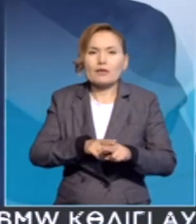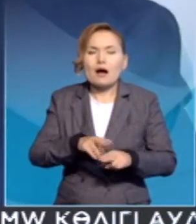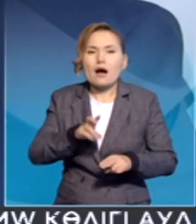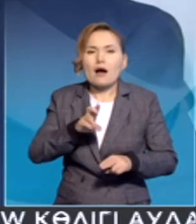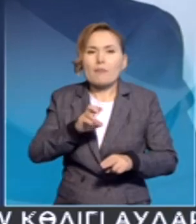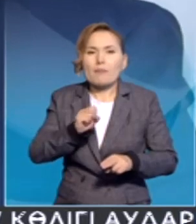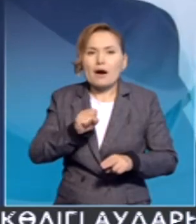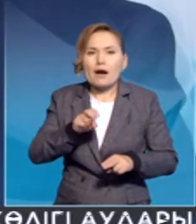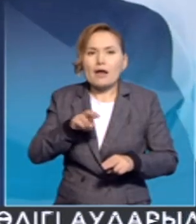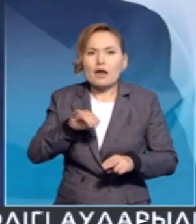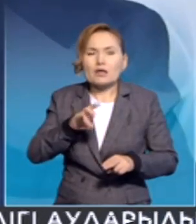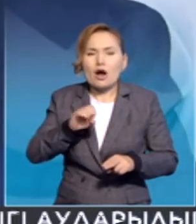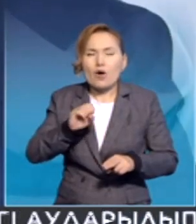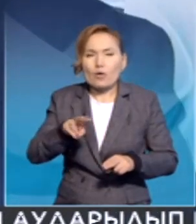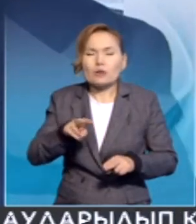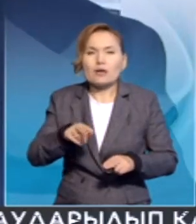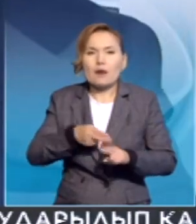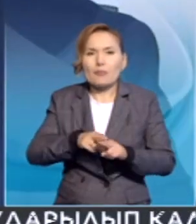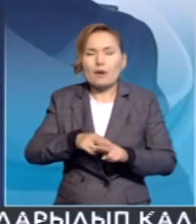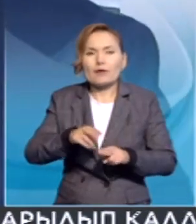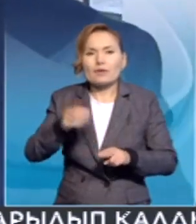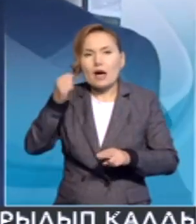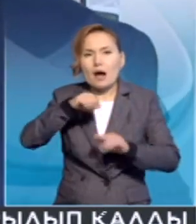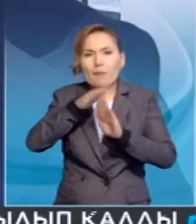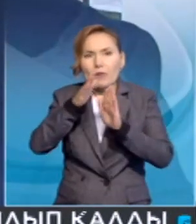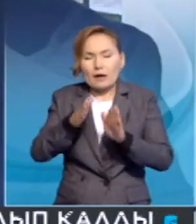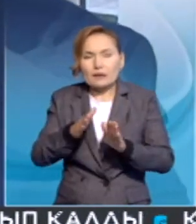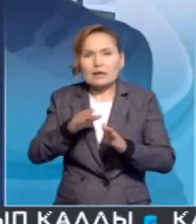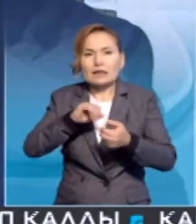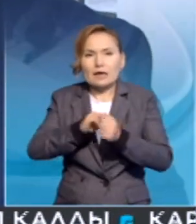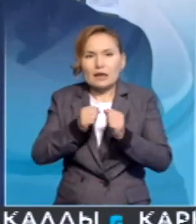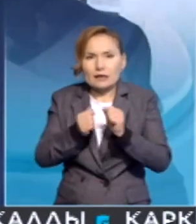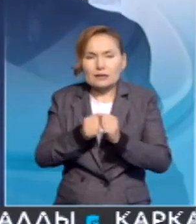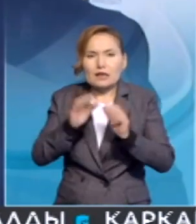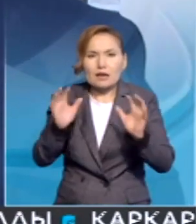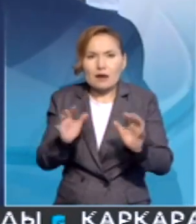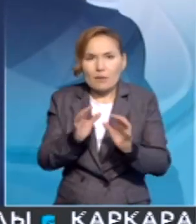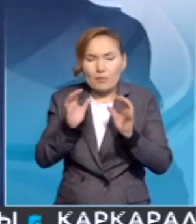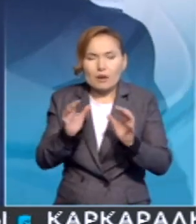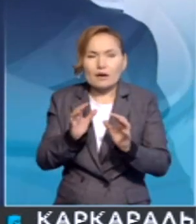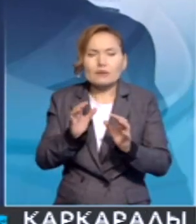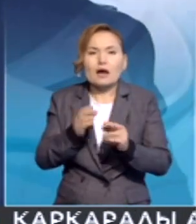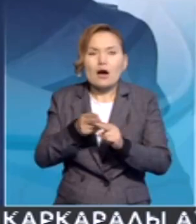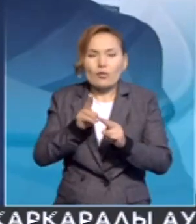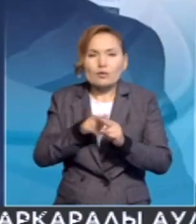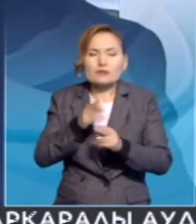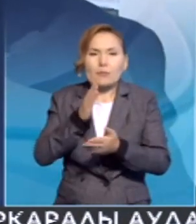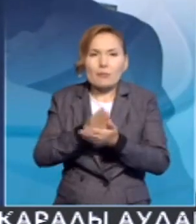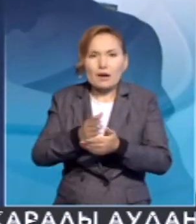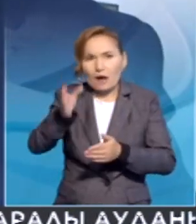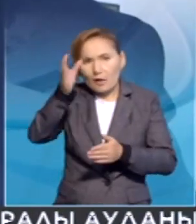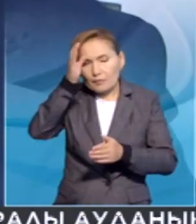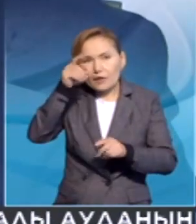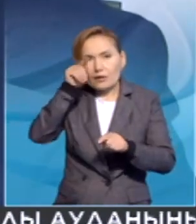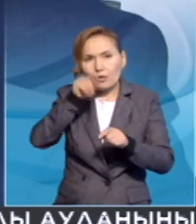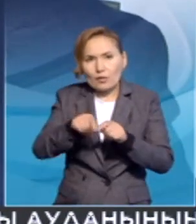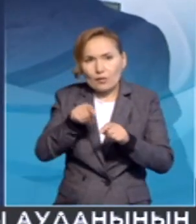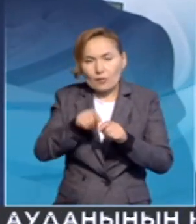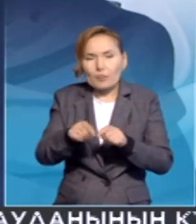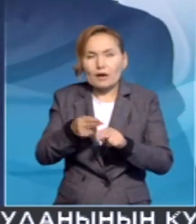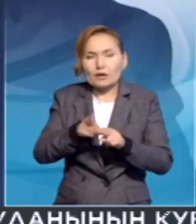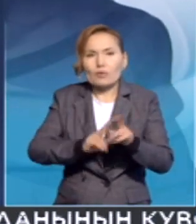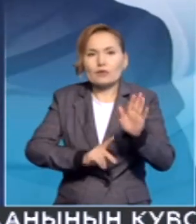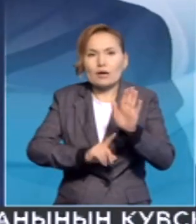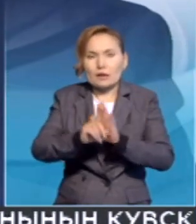Баянауыл, басқа да жерлерде осындай балбал тастарымыз, тарихи таңбалы тастарымыз, әлі ғалымдарымыз зерттеген және зерттей алмай жатқан тастарымыз